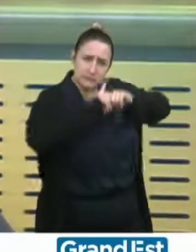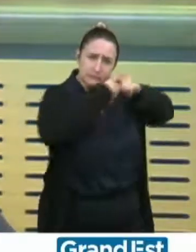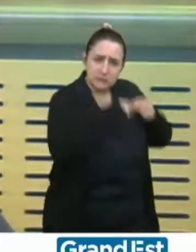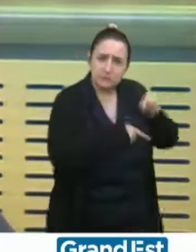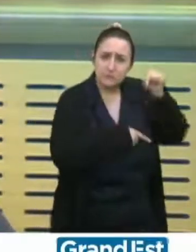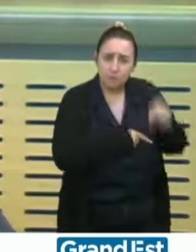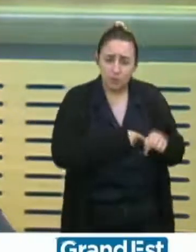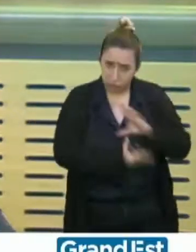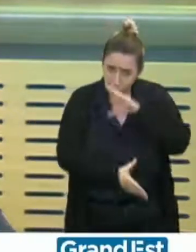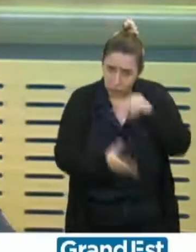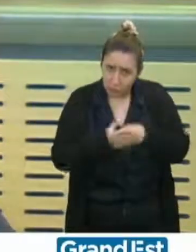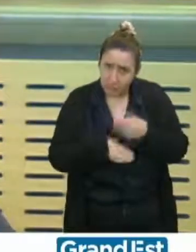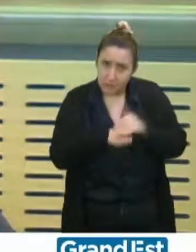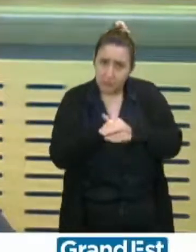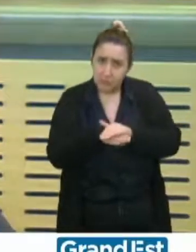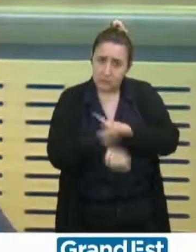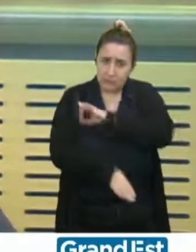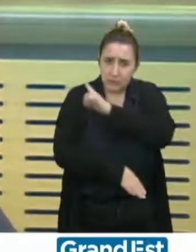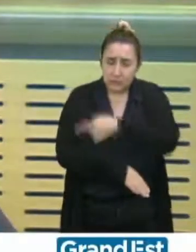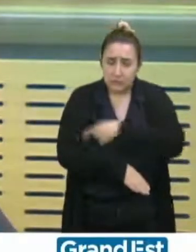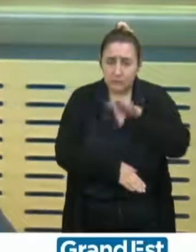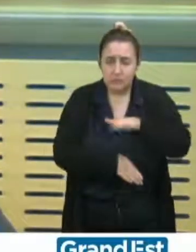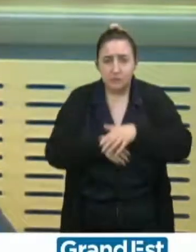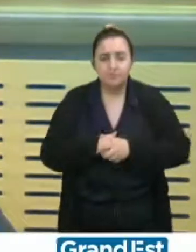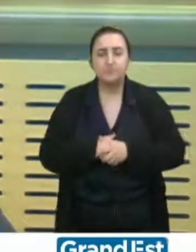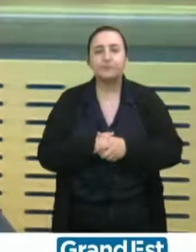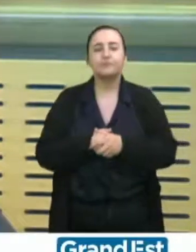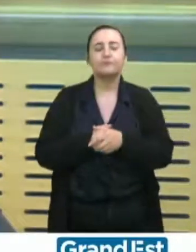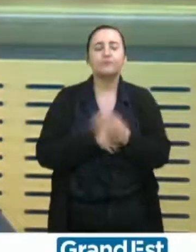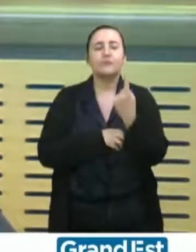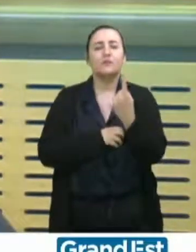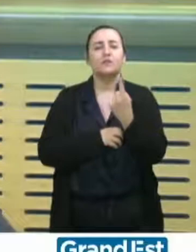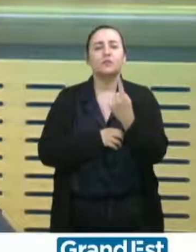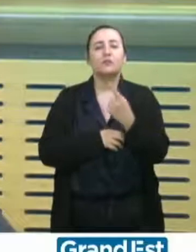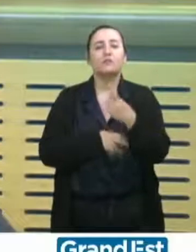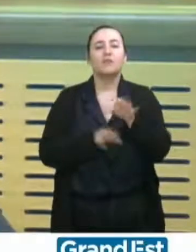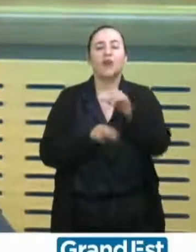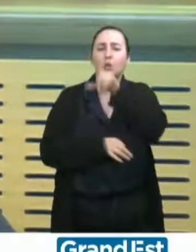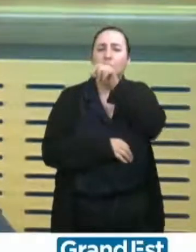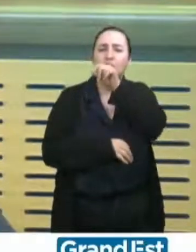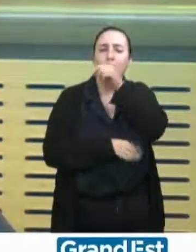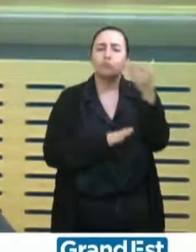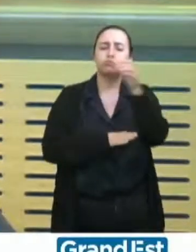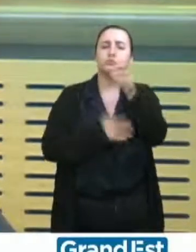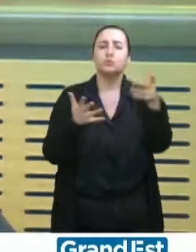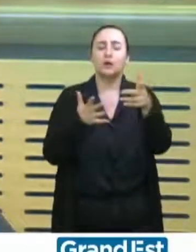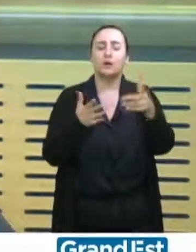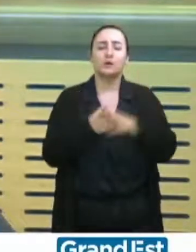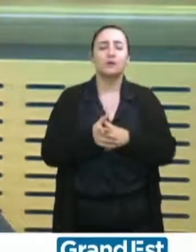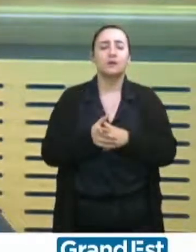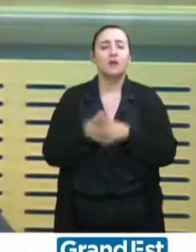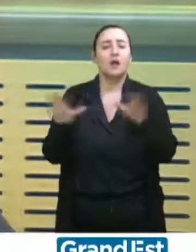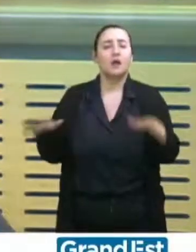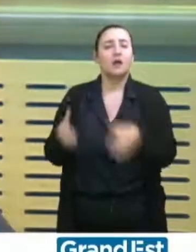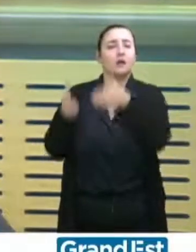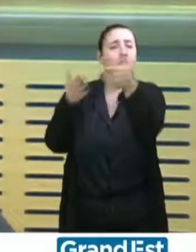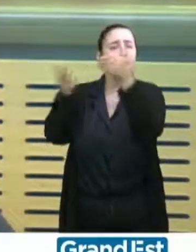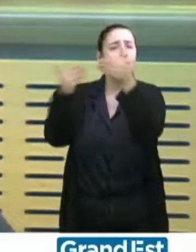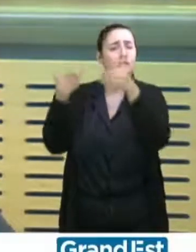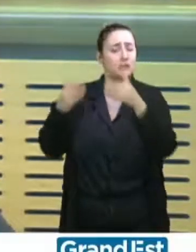cela concerne la politique énergétique alors ce que vous indiquez dans un tweet et je vous cite que le démantèlement est engagé et